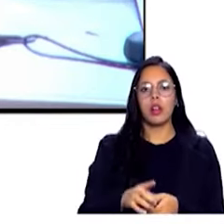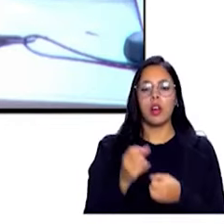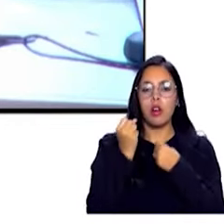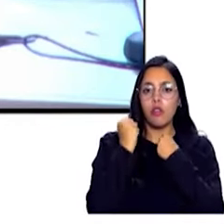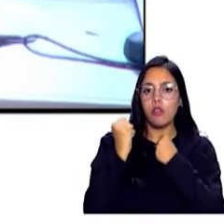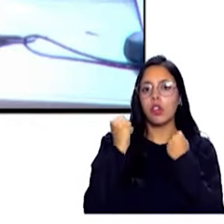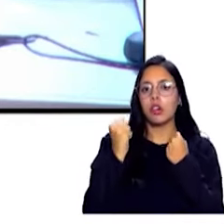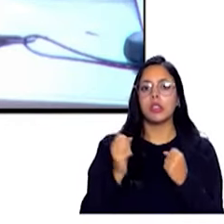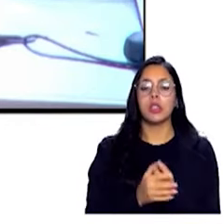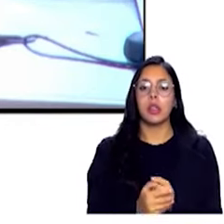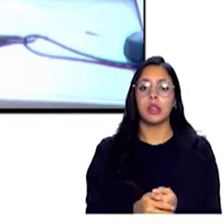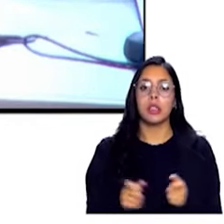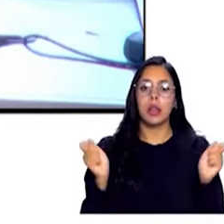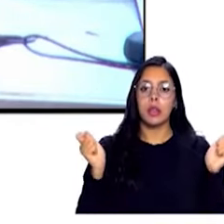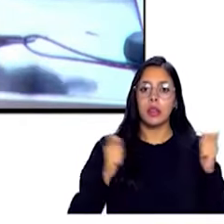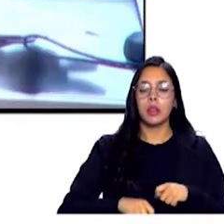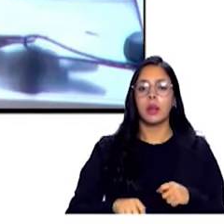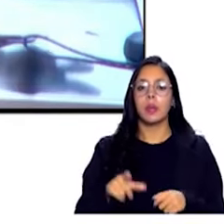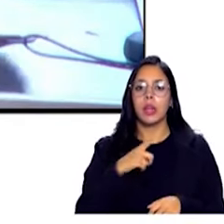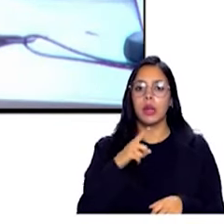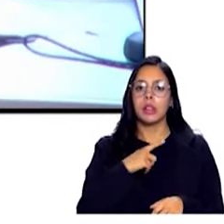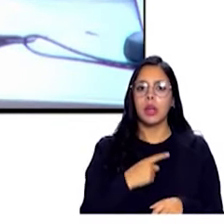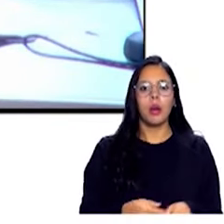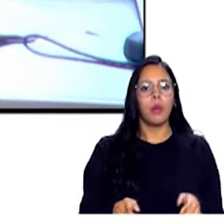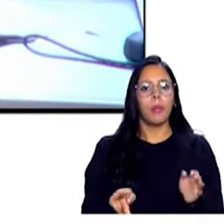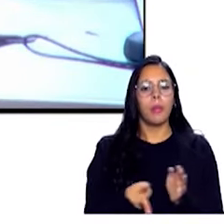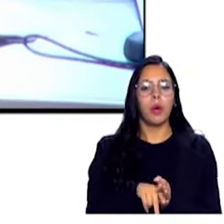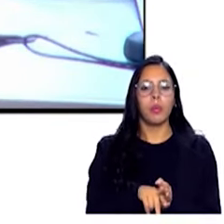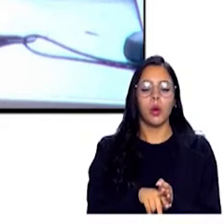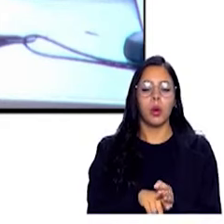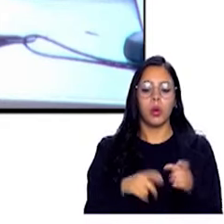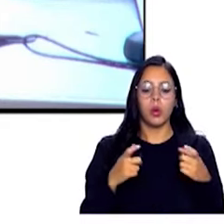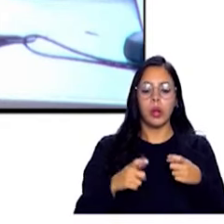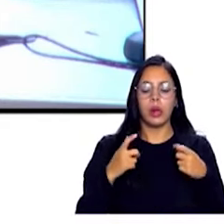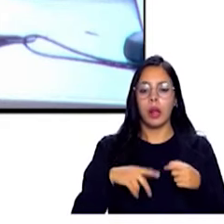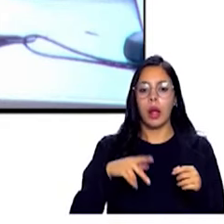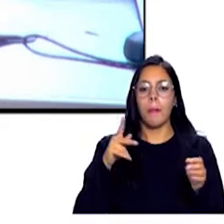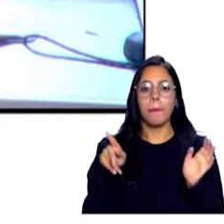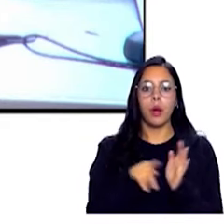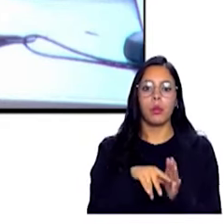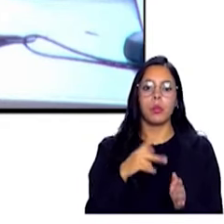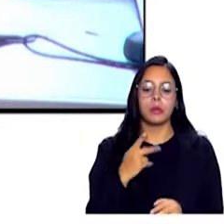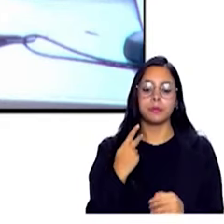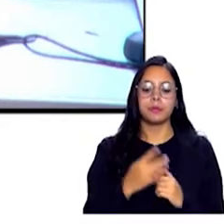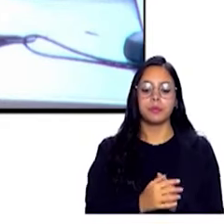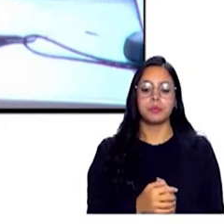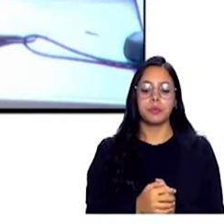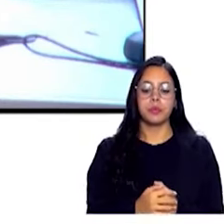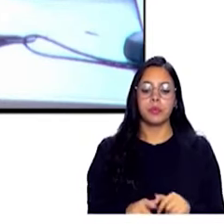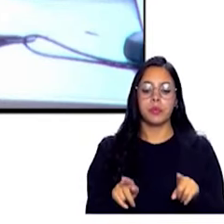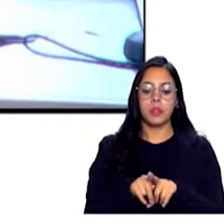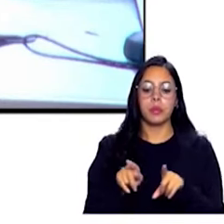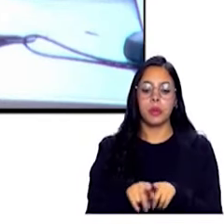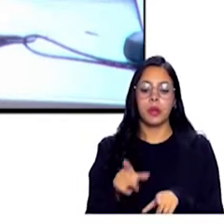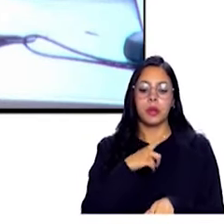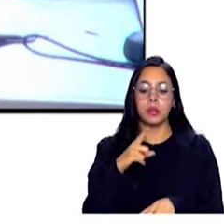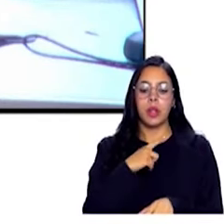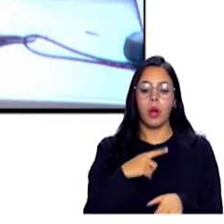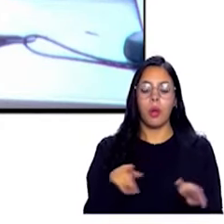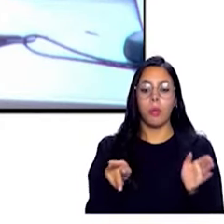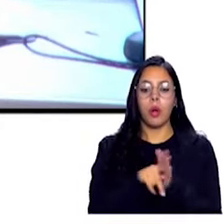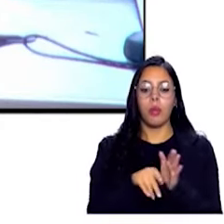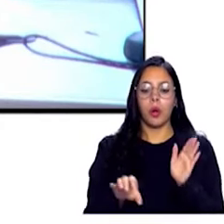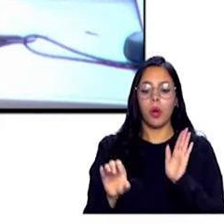mérite d'abord vis-à-vis Du conseil d'état ET Du conseil constitutionnel mais également vis-à-vis